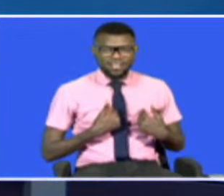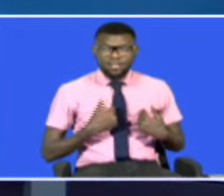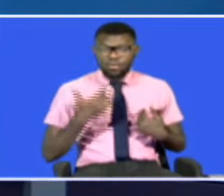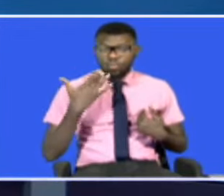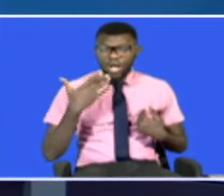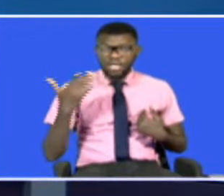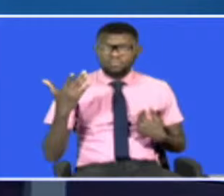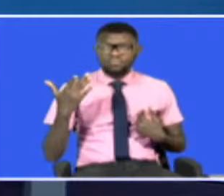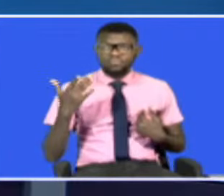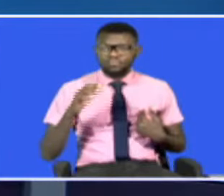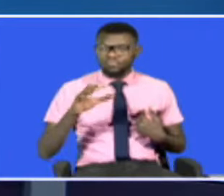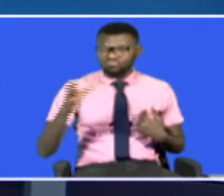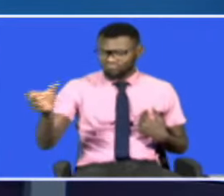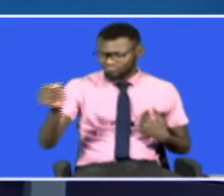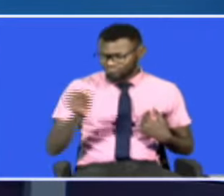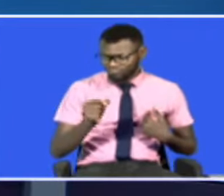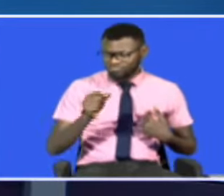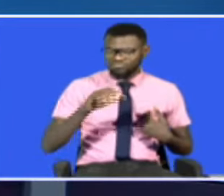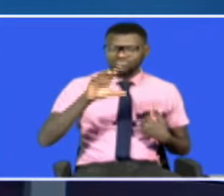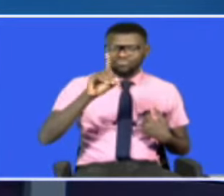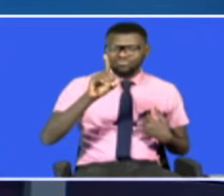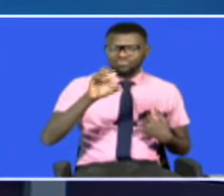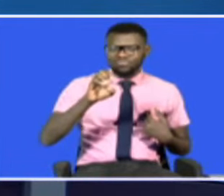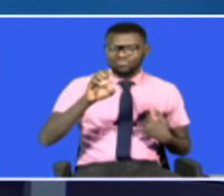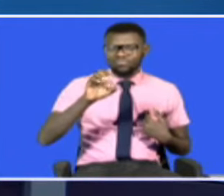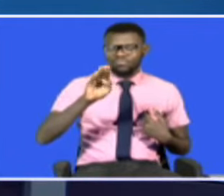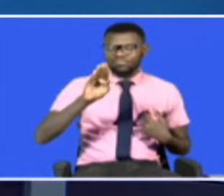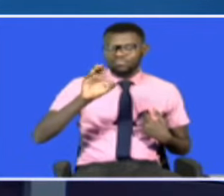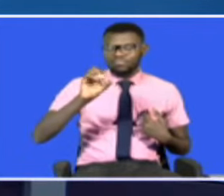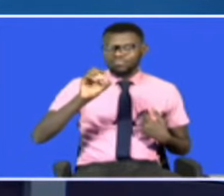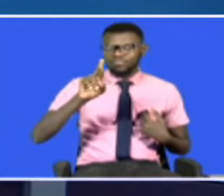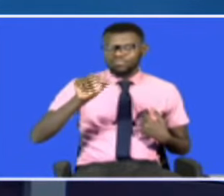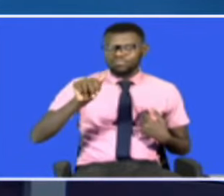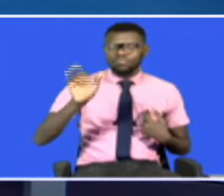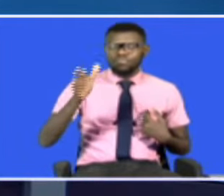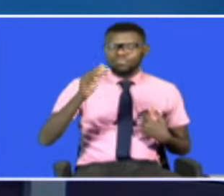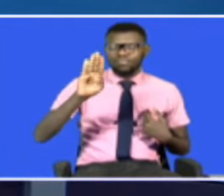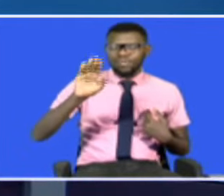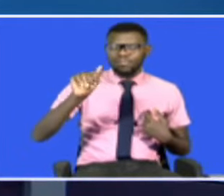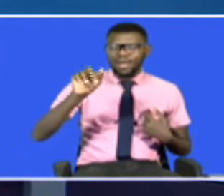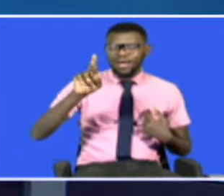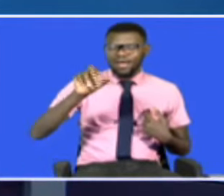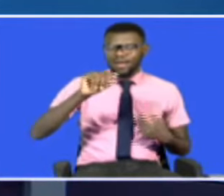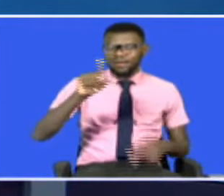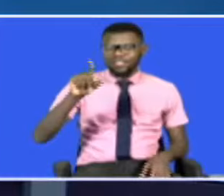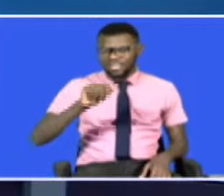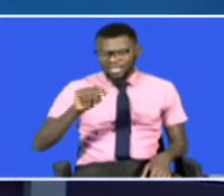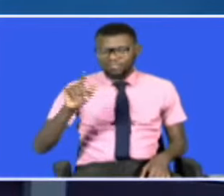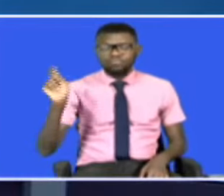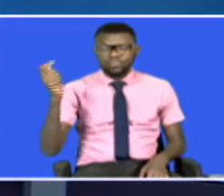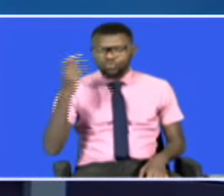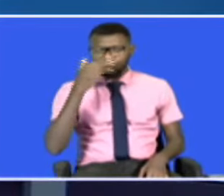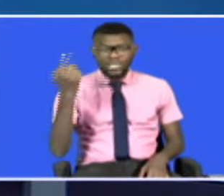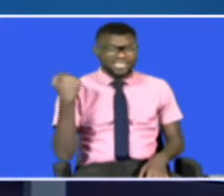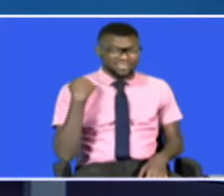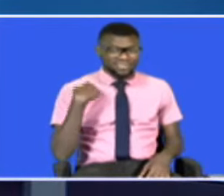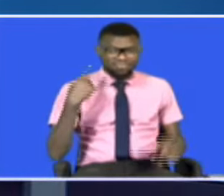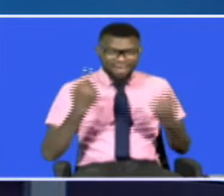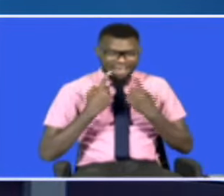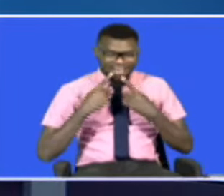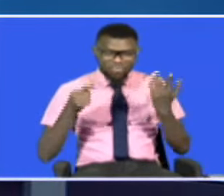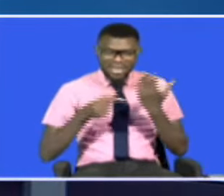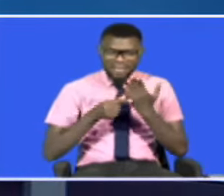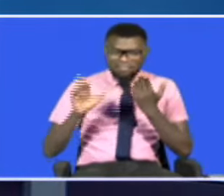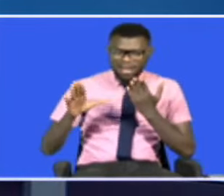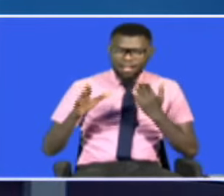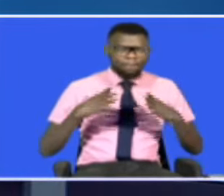kwa Daktari Deborah Mlongo Barasa na Rais William Ruto aliyetangaza mawaziri 11 kati ya 21 wa baraza lake.